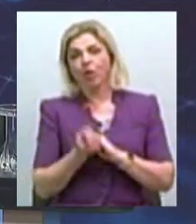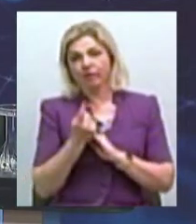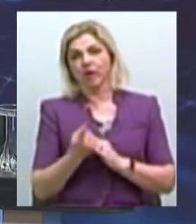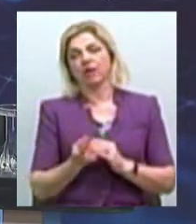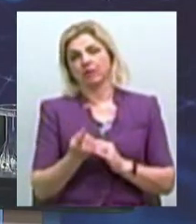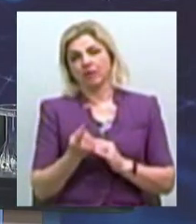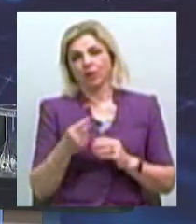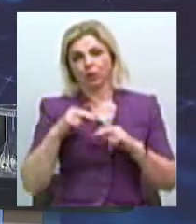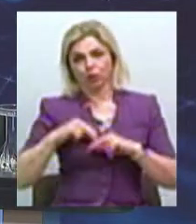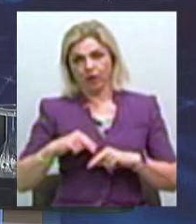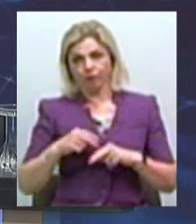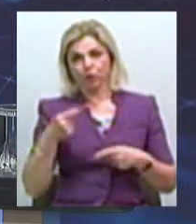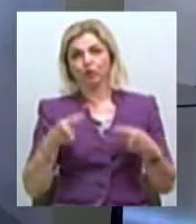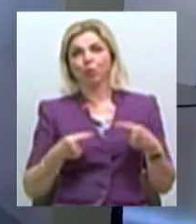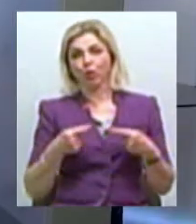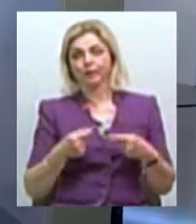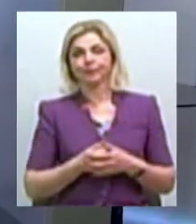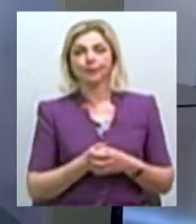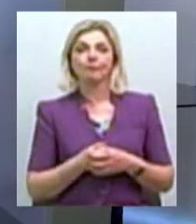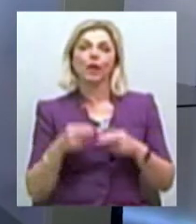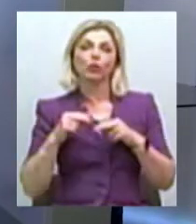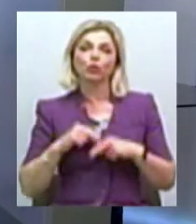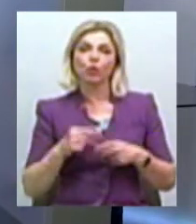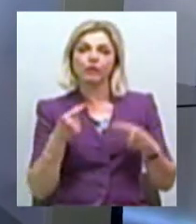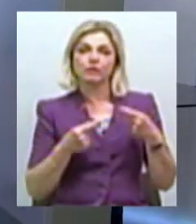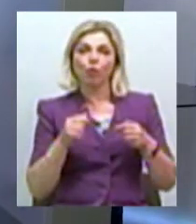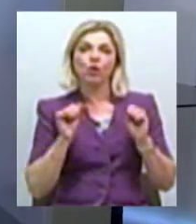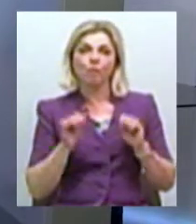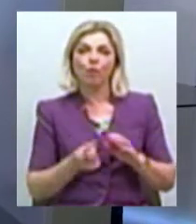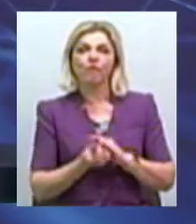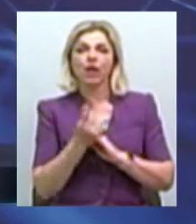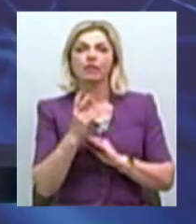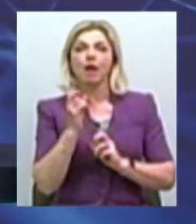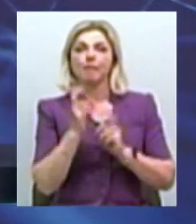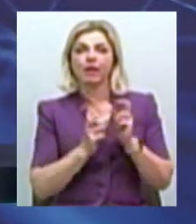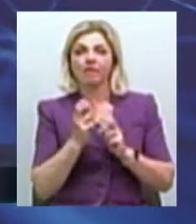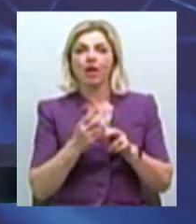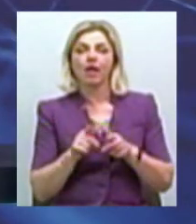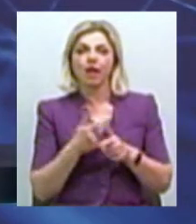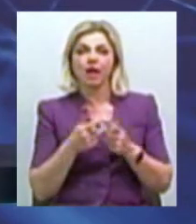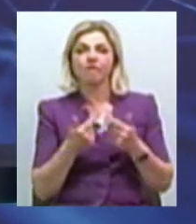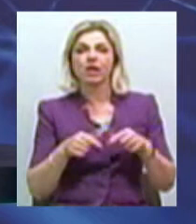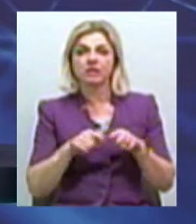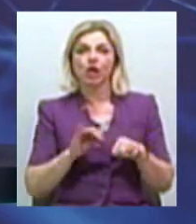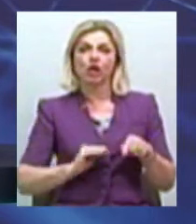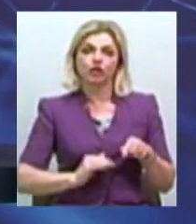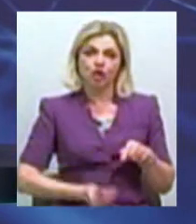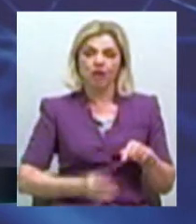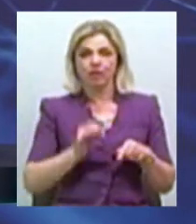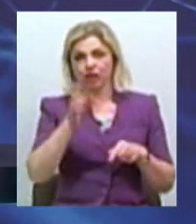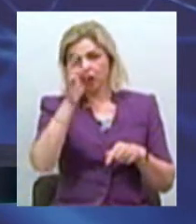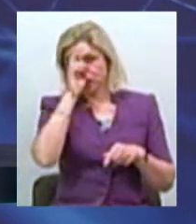колективного трудового спору. Трудові спори можуть виникати на підприємствах або в установах і приватної, і державної,